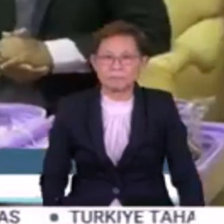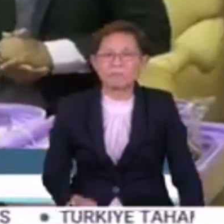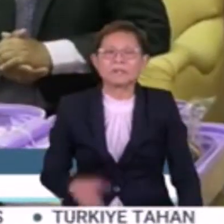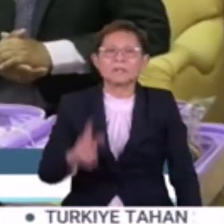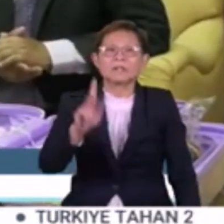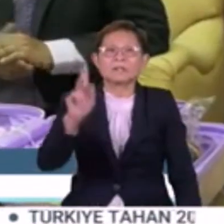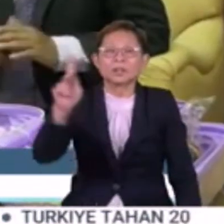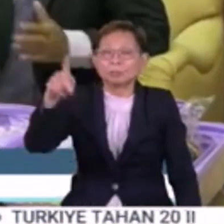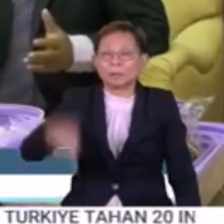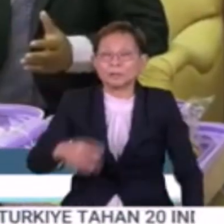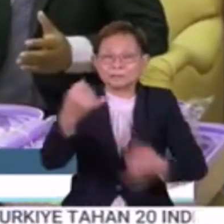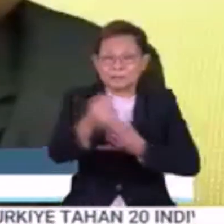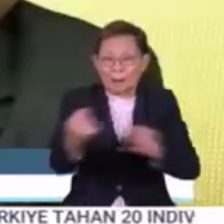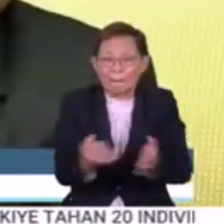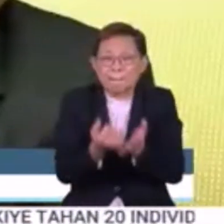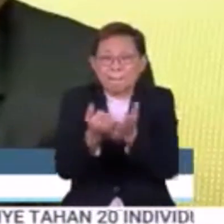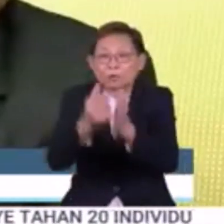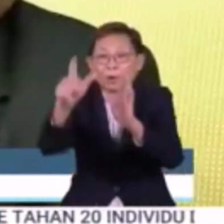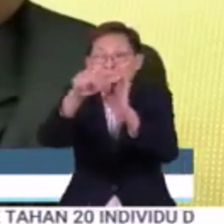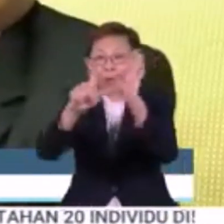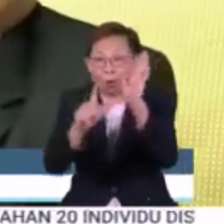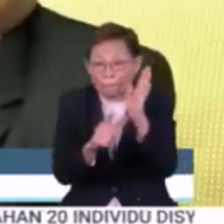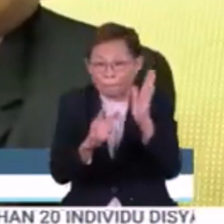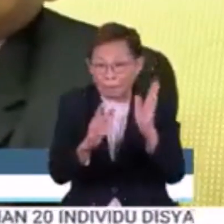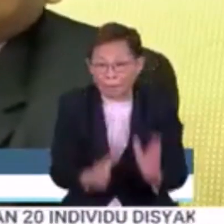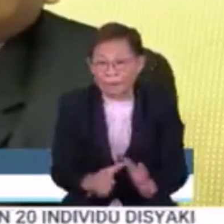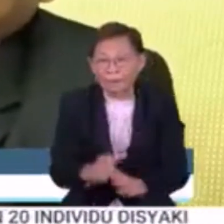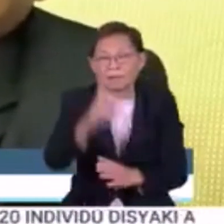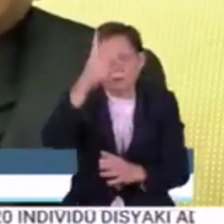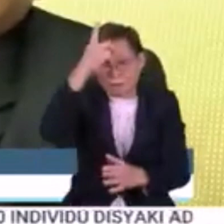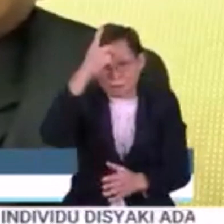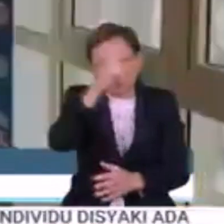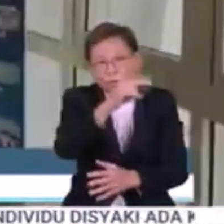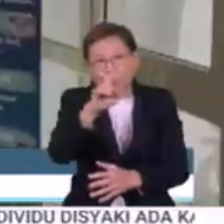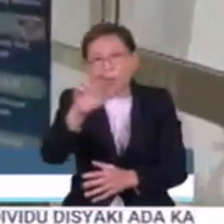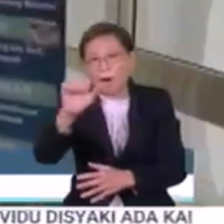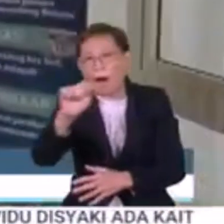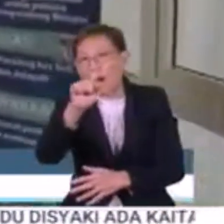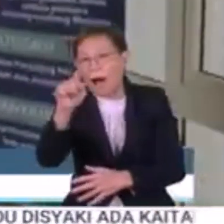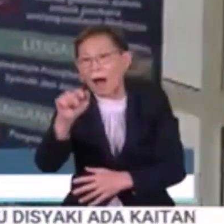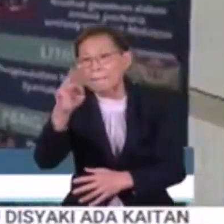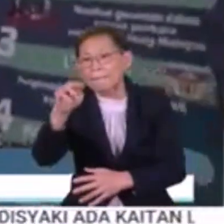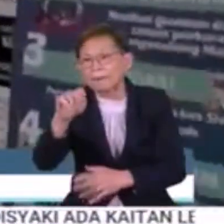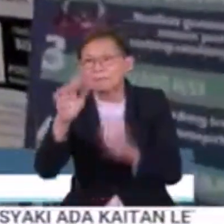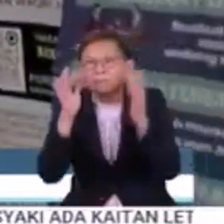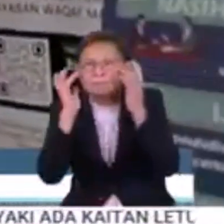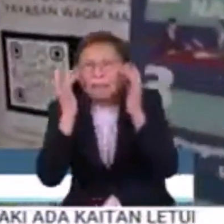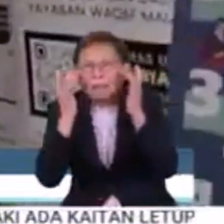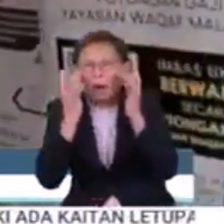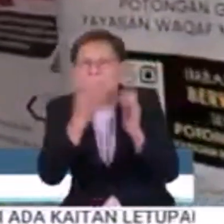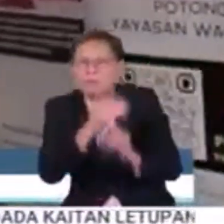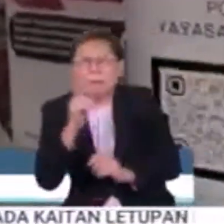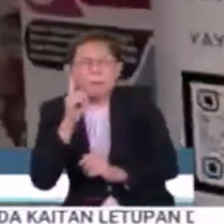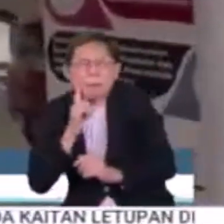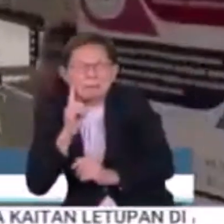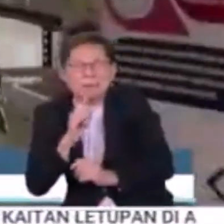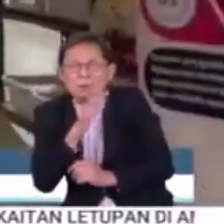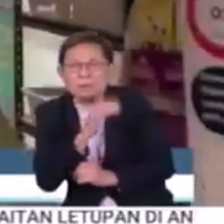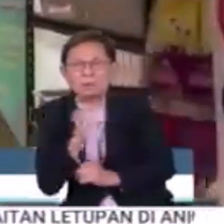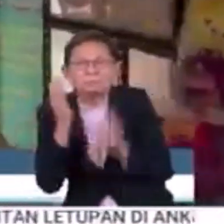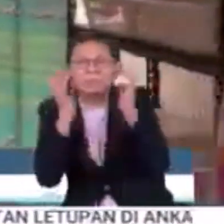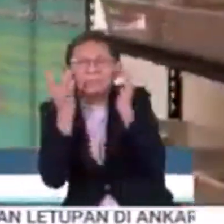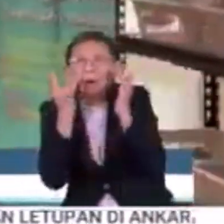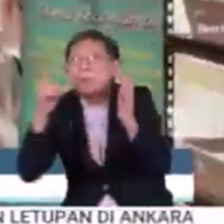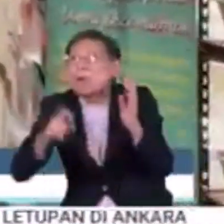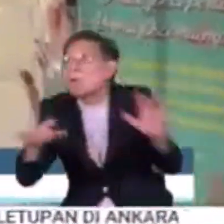Jelas Ketua Pengarah Jabatan Bantuan Guaman, Datuk Nur Azmi Muhammad Narawi, kurang kesedaran, malu dan tidak pasti apa